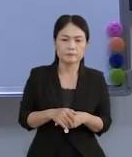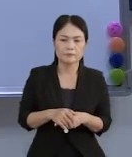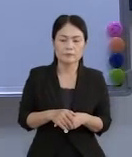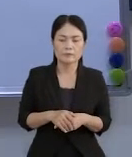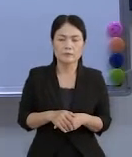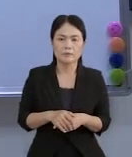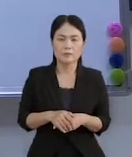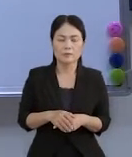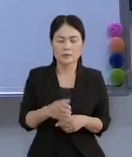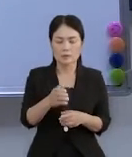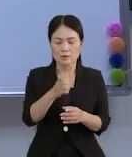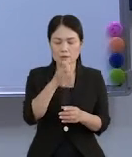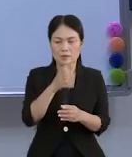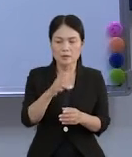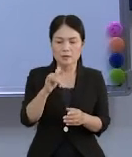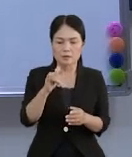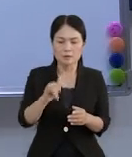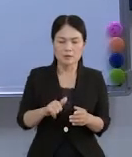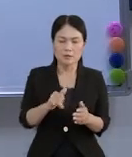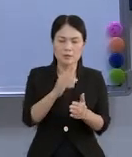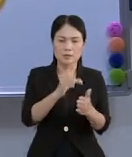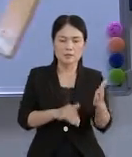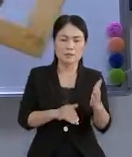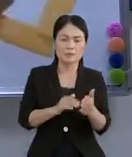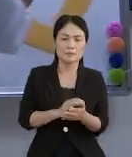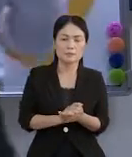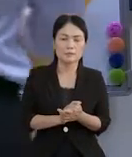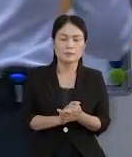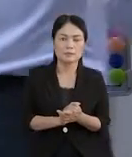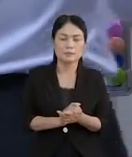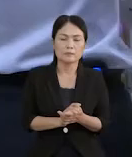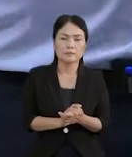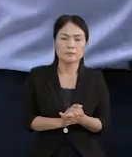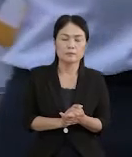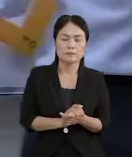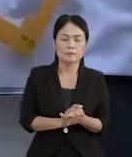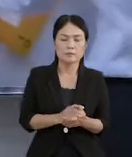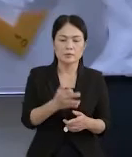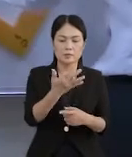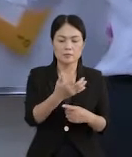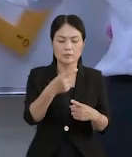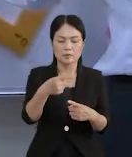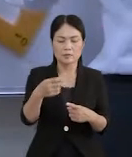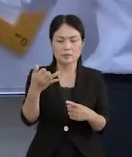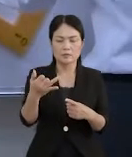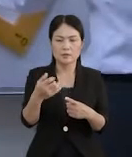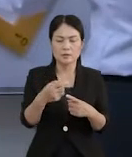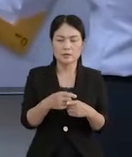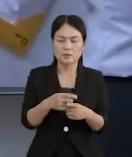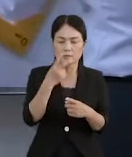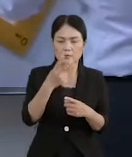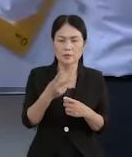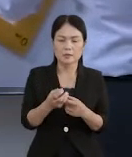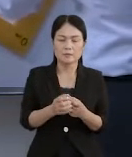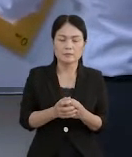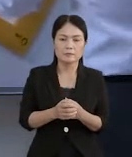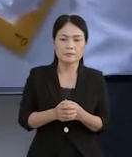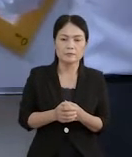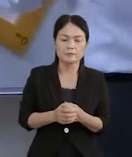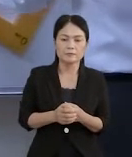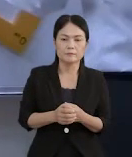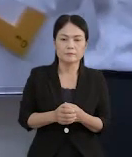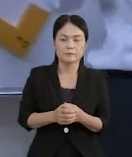được chứ nấy nôm nữ xó cứ mán con cầm bay đỏ cầm pí khơi mán